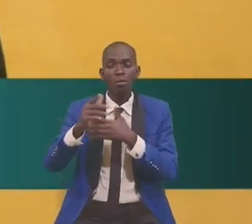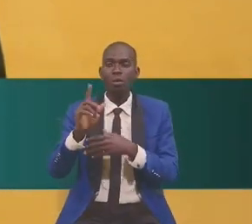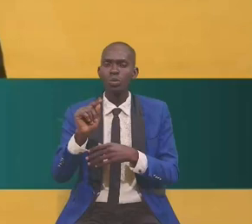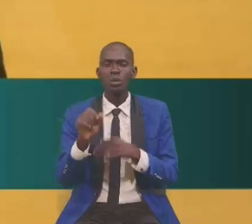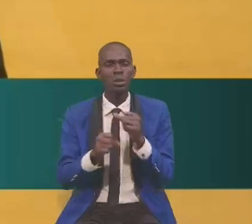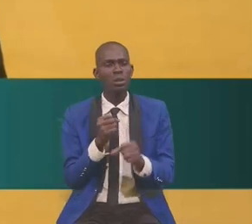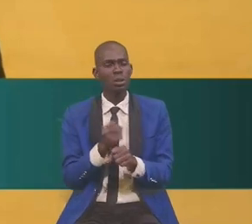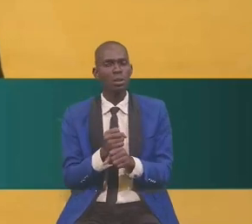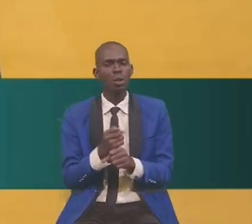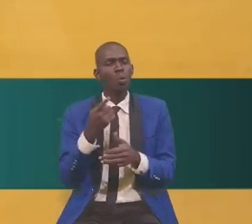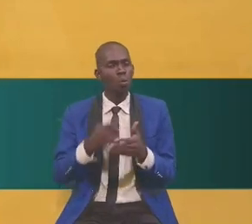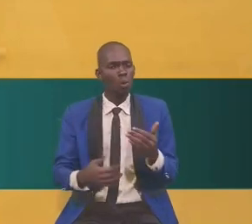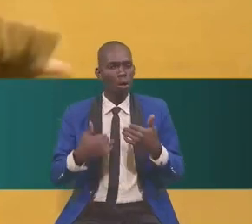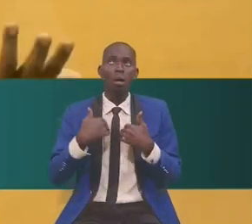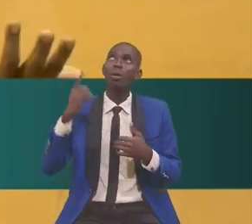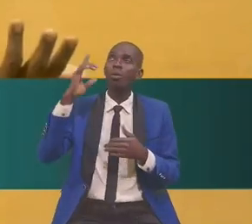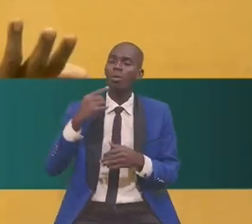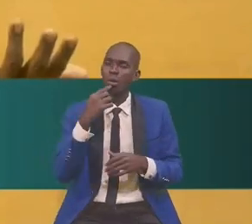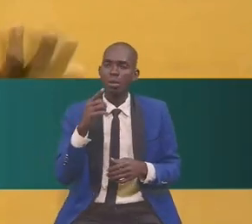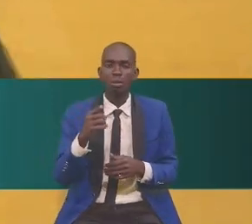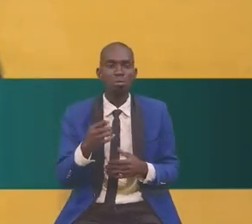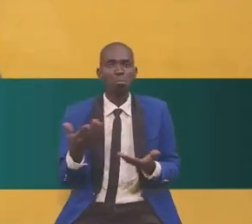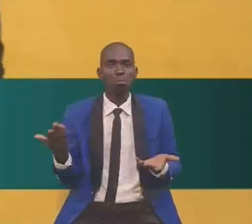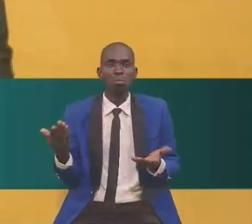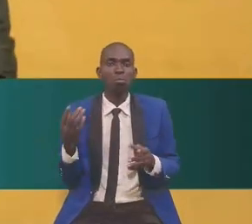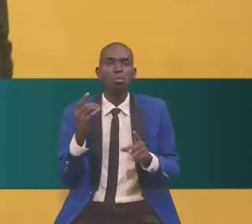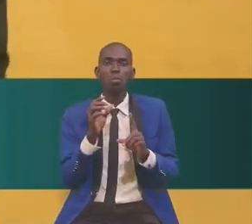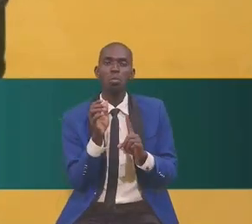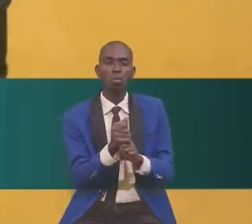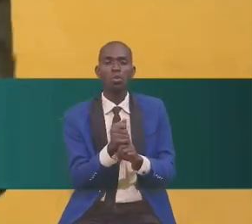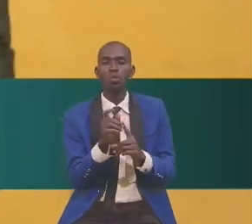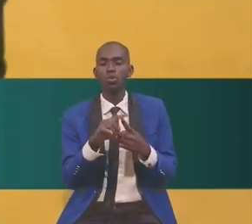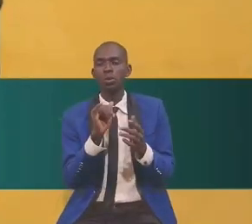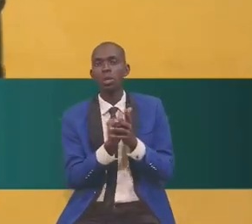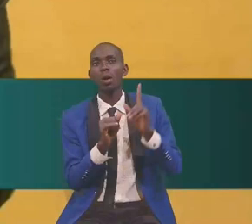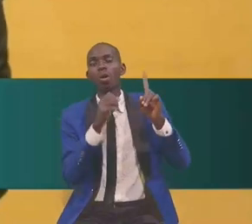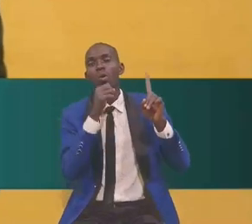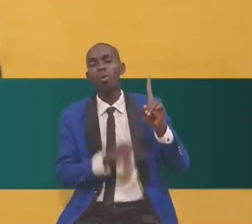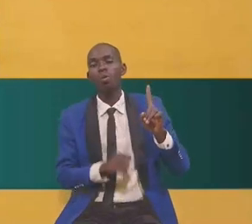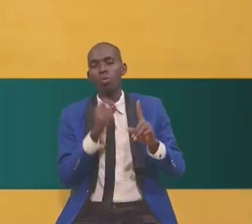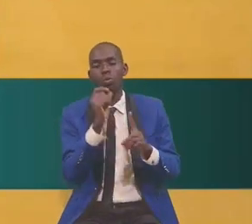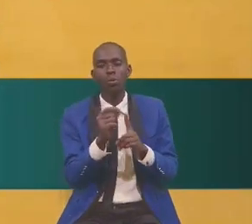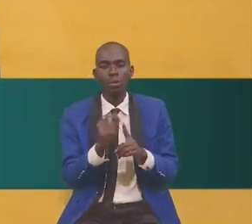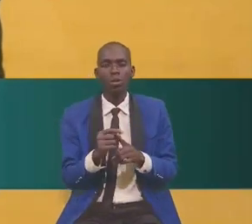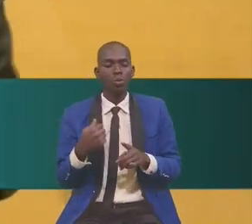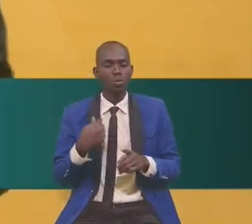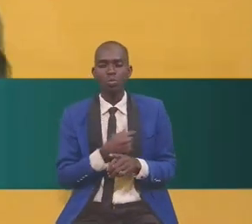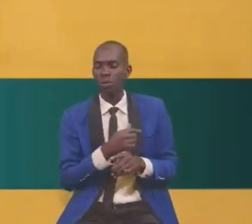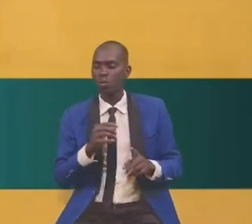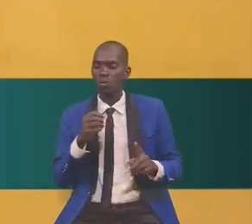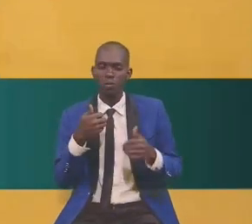dit? Rien de nouveau. Alors nous sommes toujours dans ce territoire local